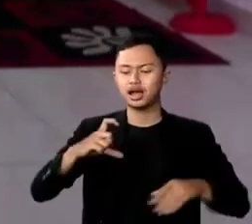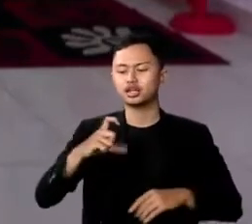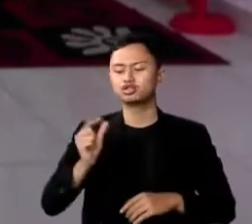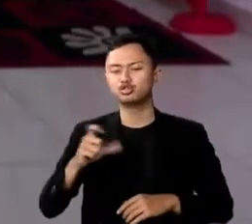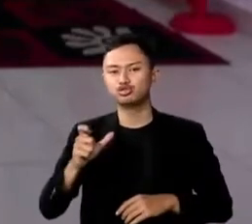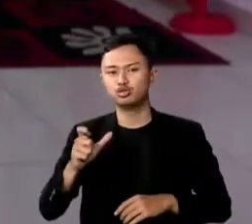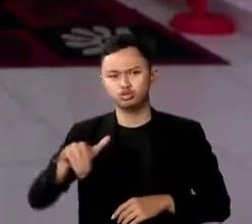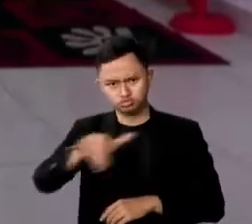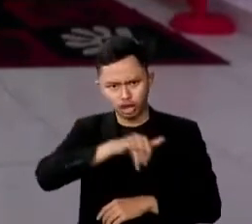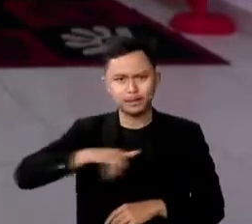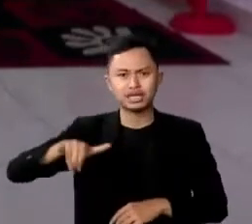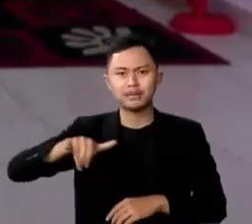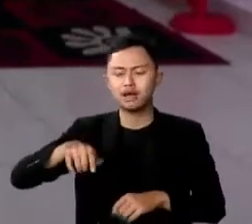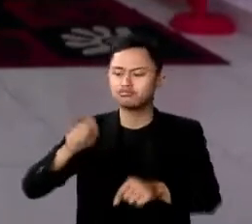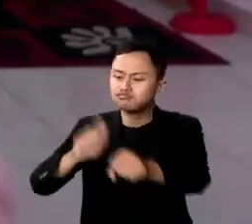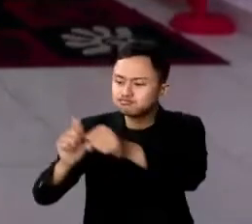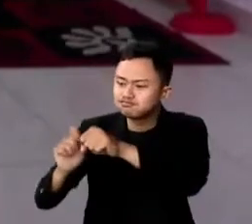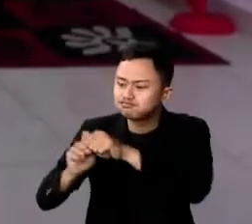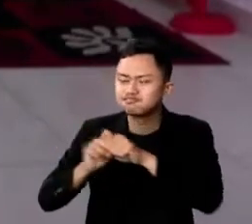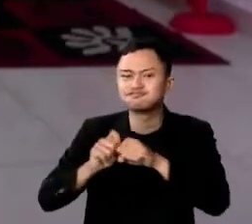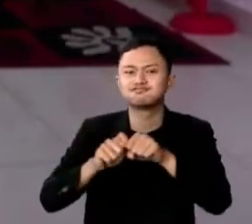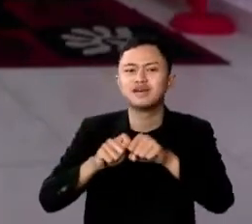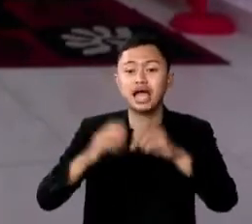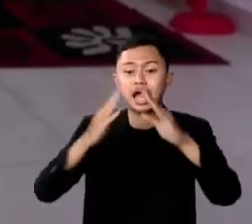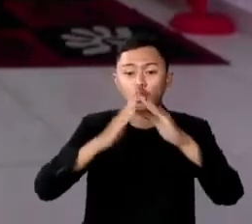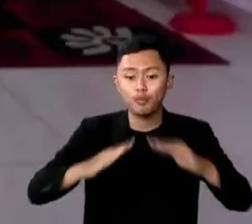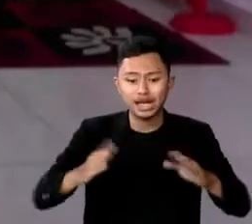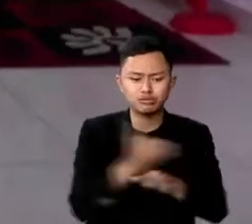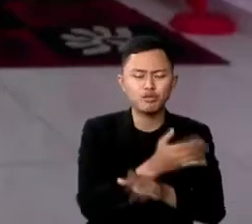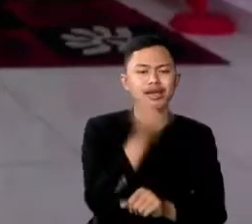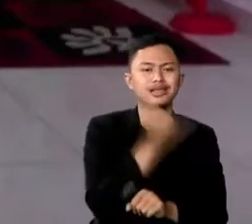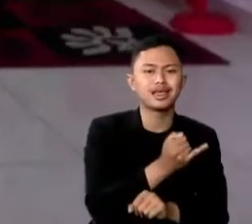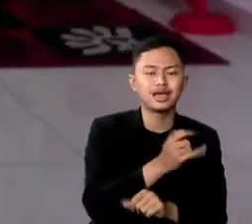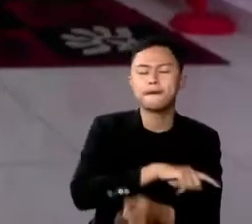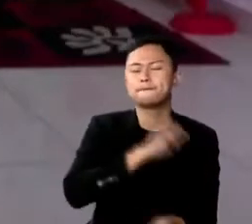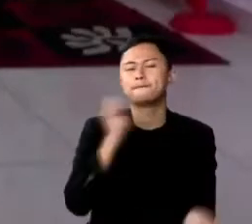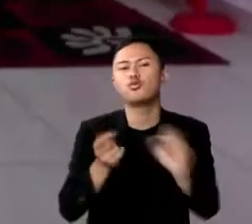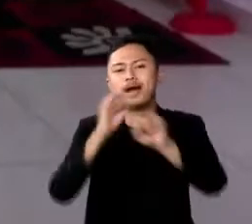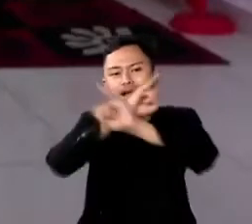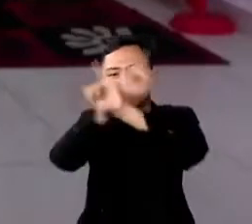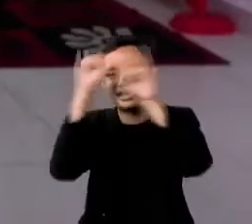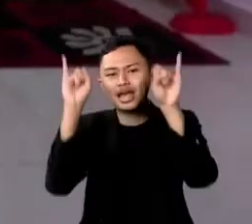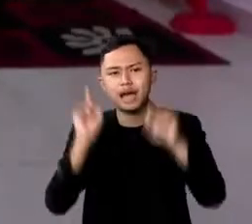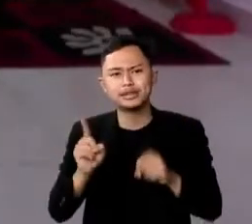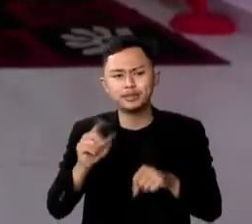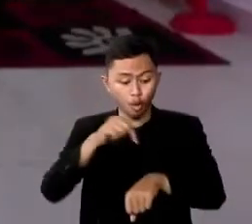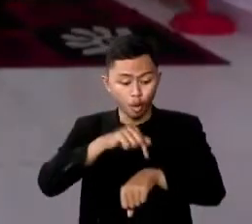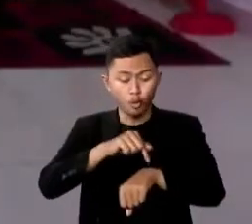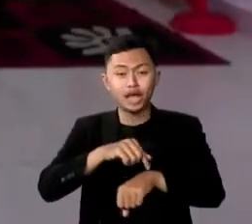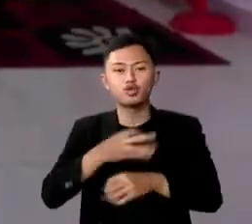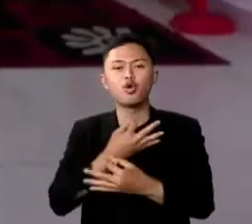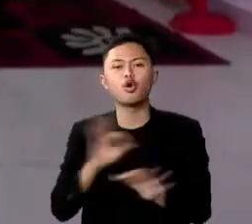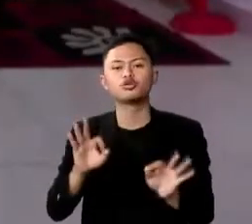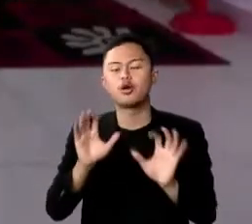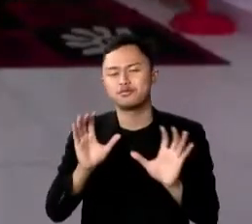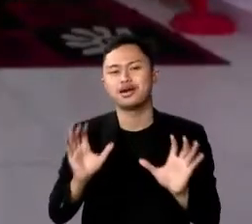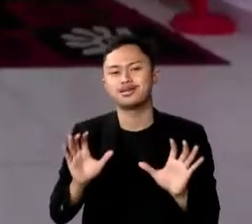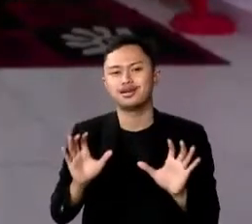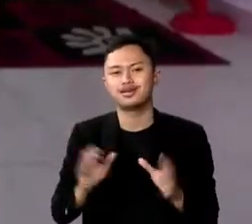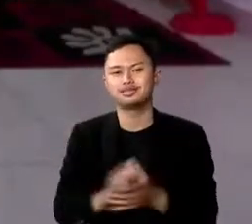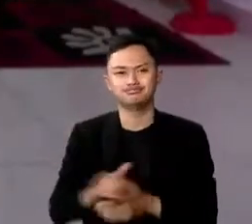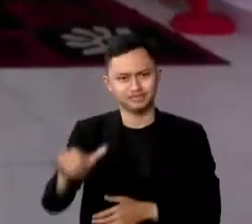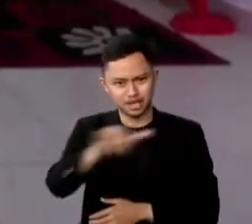juga rame-rame membereskan dan menyulap jadi selalu yang lebih indah jadi justru menghasilkan sesuatu yang positif